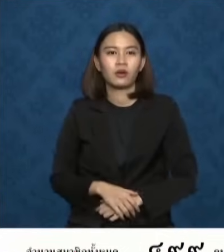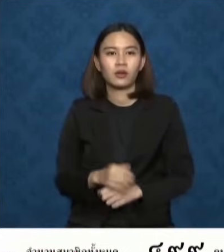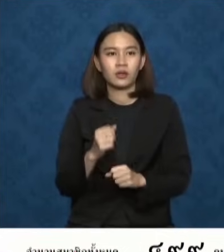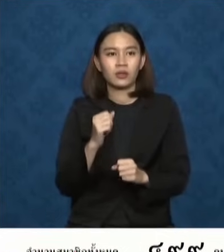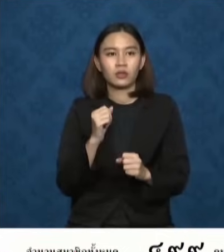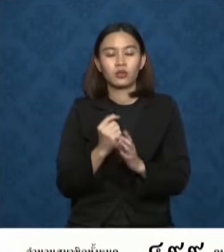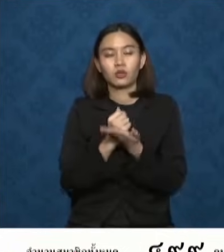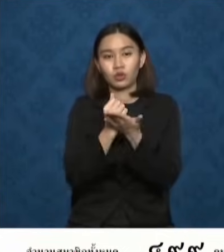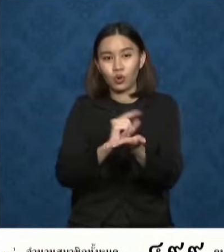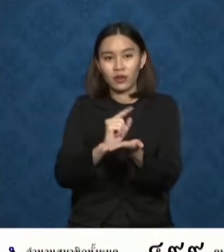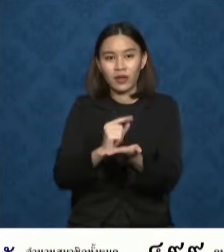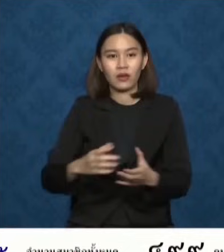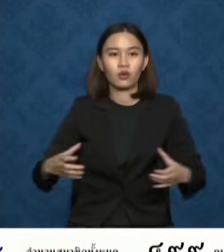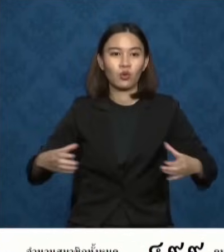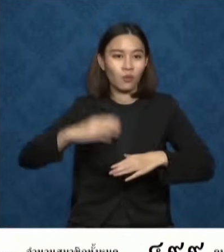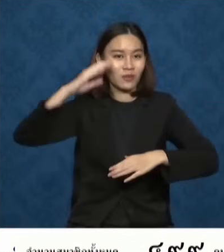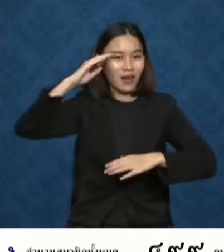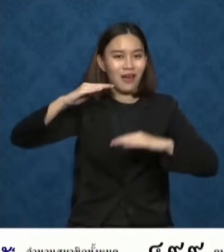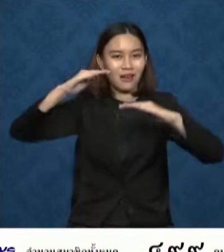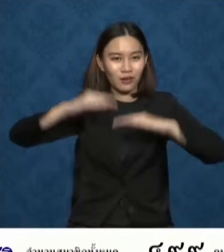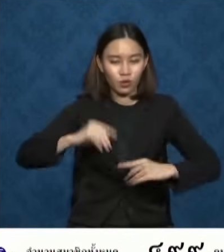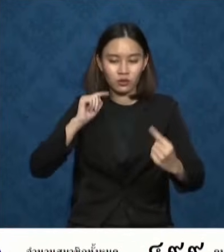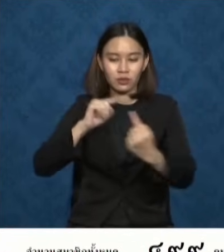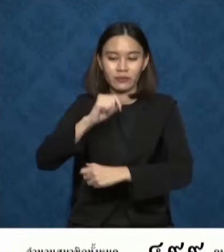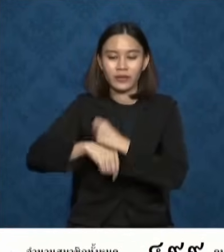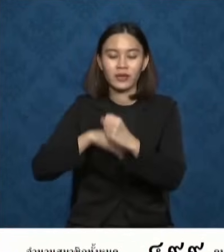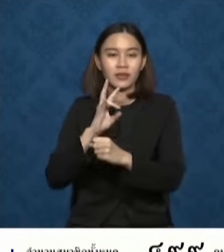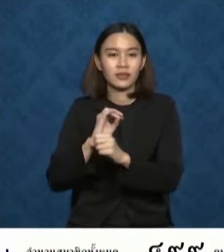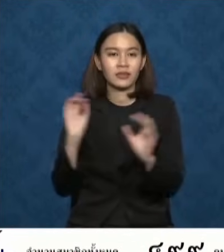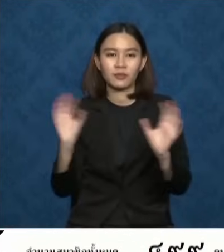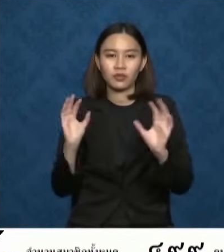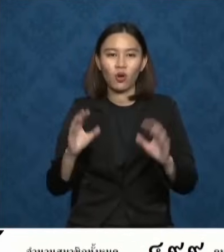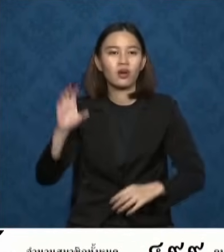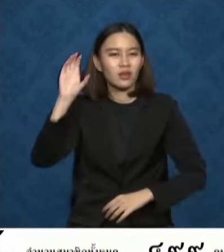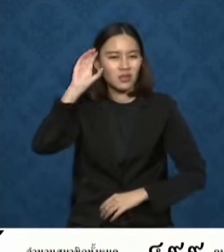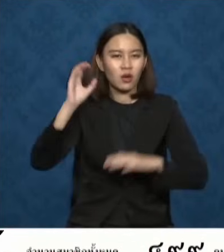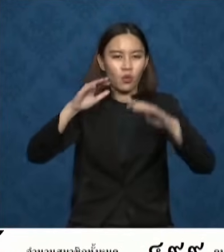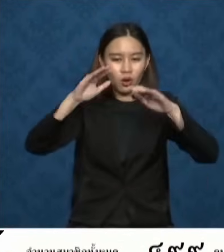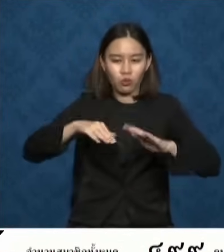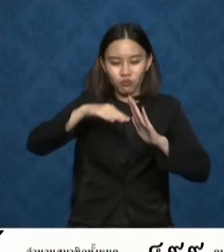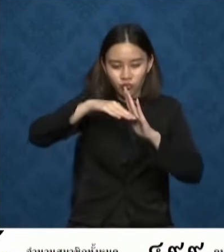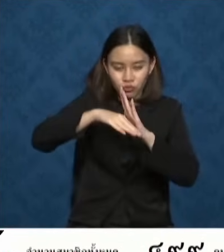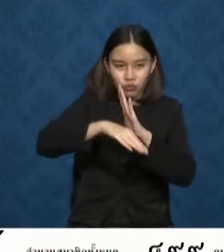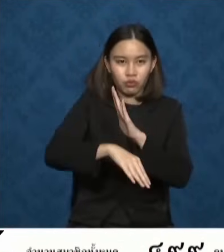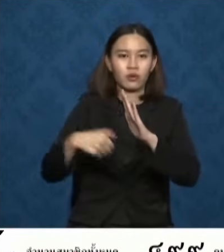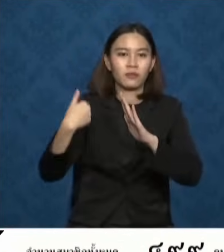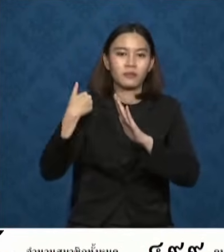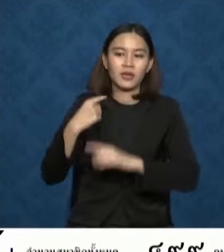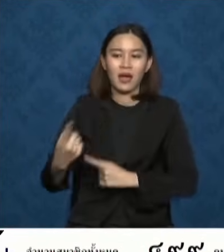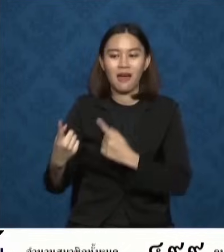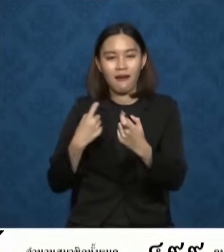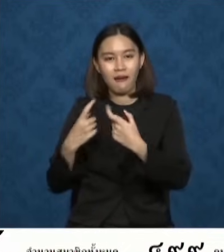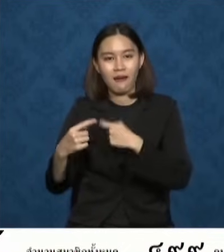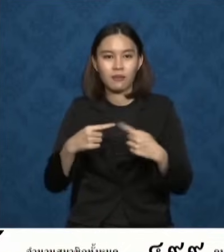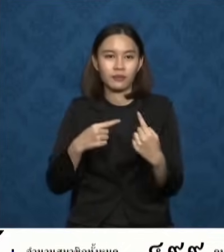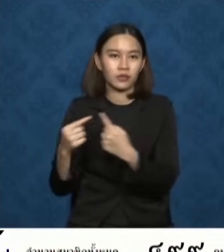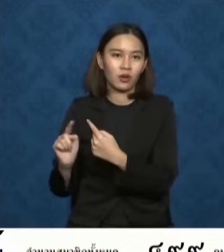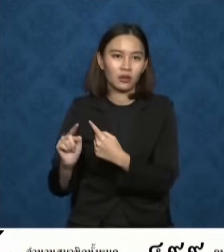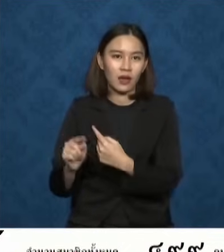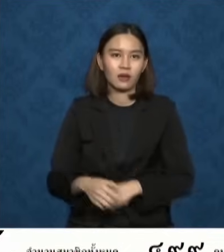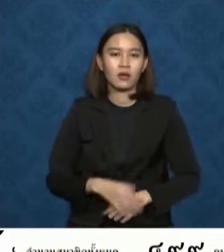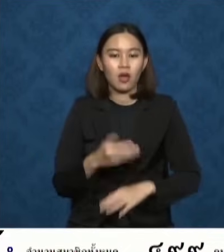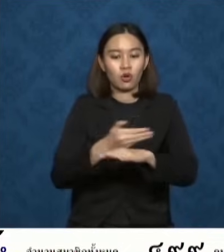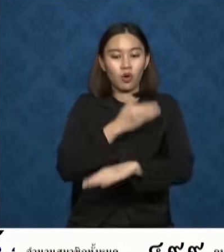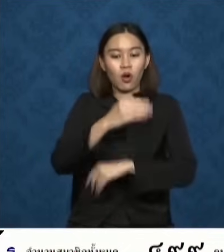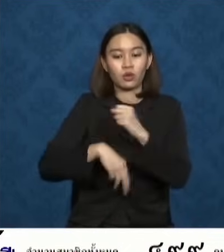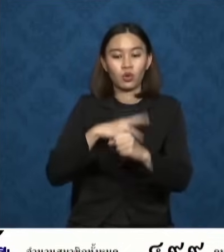ให้กำลังพลลดลงไม่ต้องถึงปี70น่ะเชื่อว่าลดลงเร็วกว่านี้เยอะแล้วท่านก็จะถามต่อว่าพอเออร์ลี่รีไ